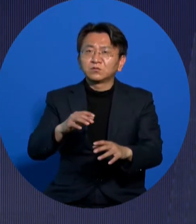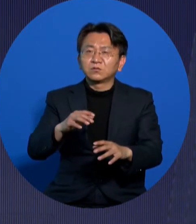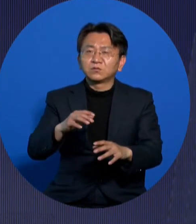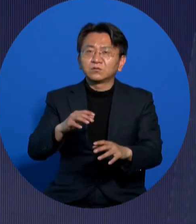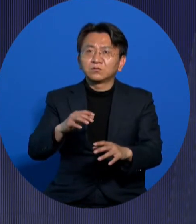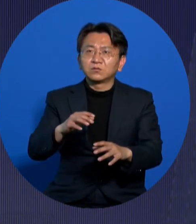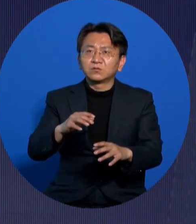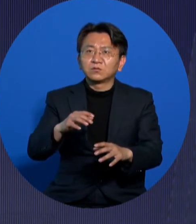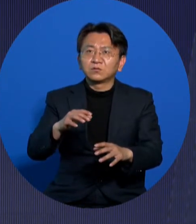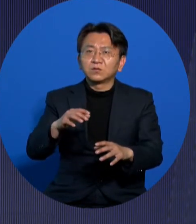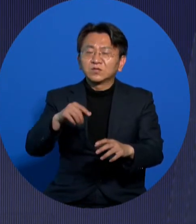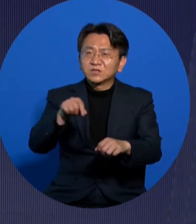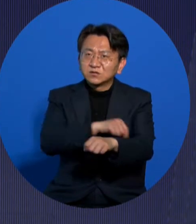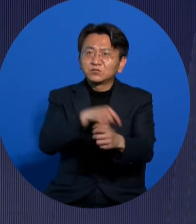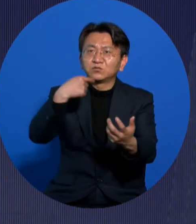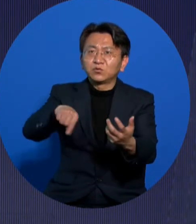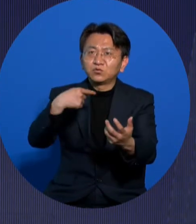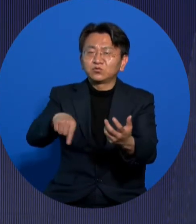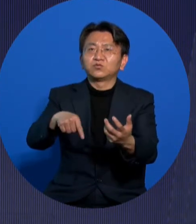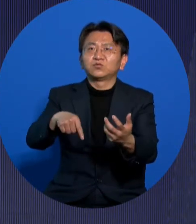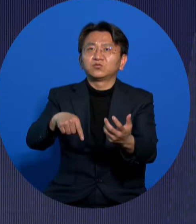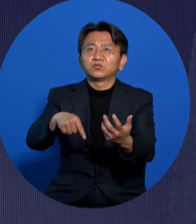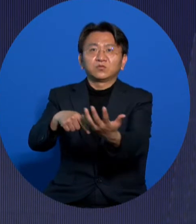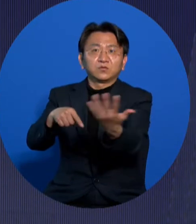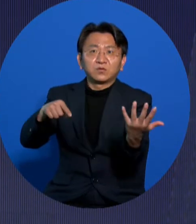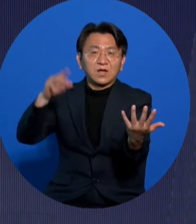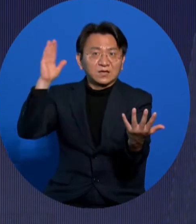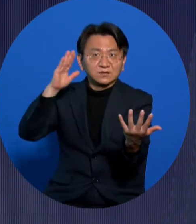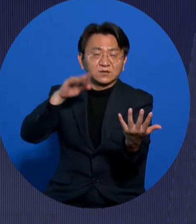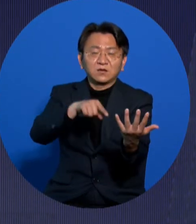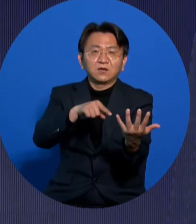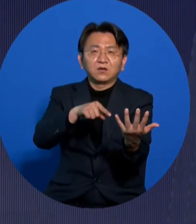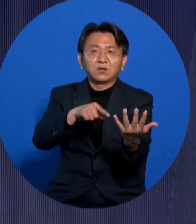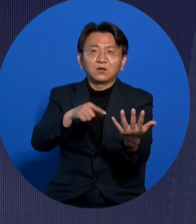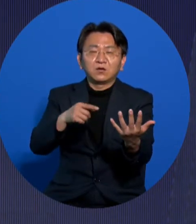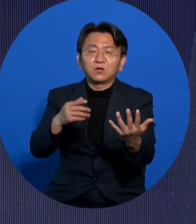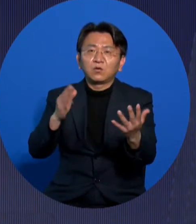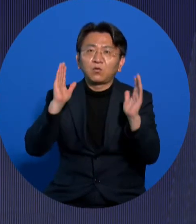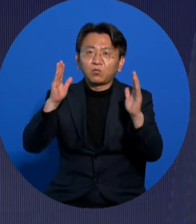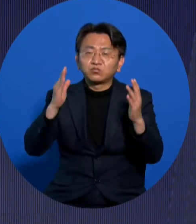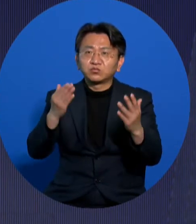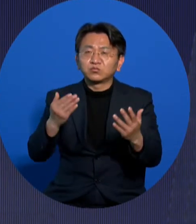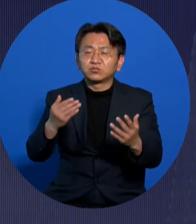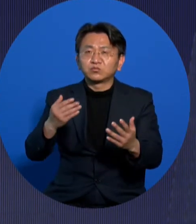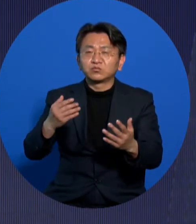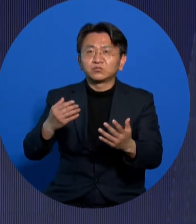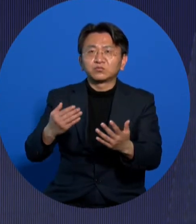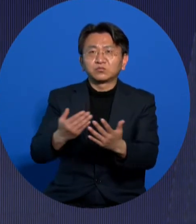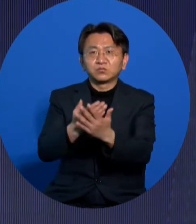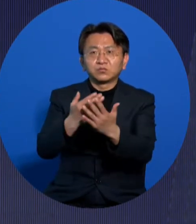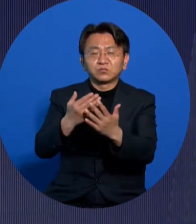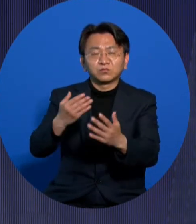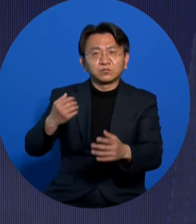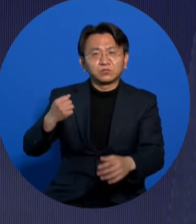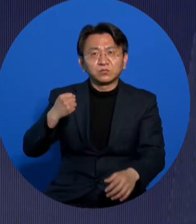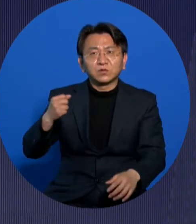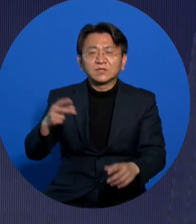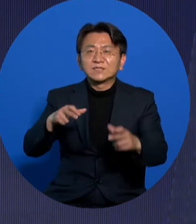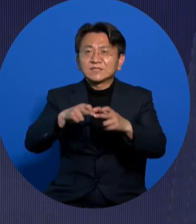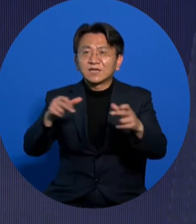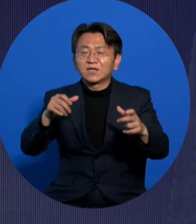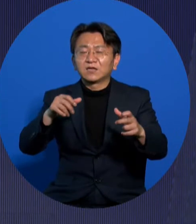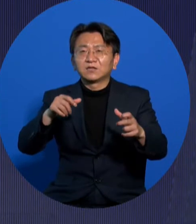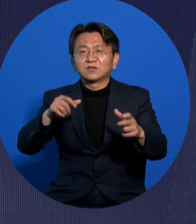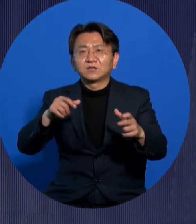있는 특수교육 대상자들의 학업 성취 기준의 적정화, 학생별 장애 특성 및 장애 정도를